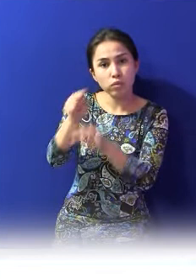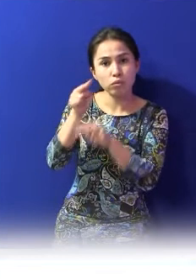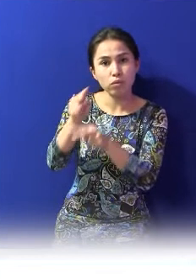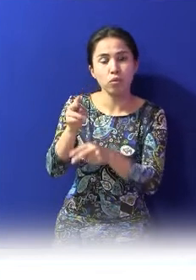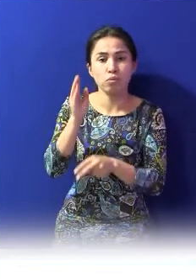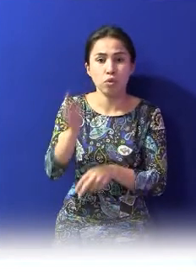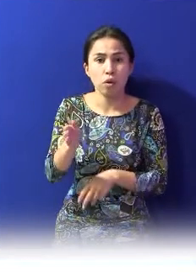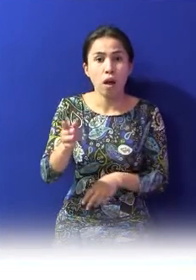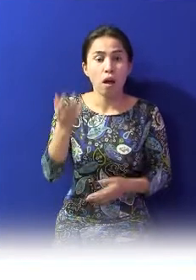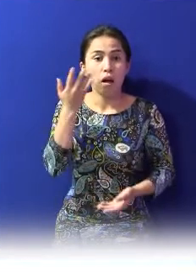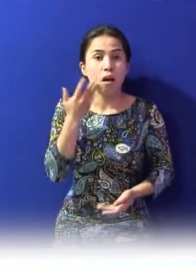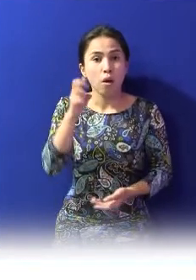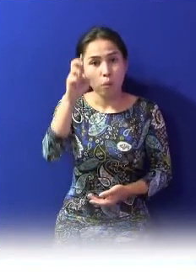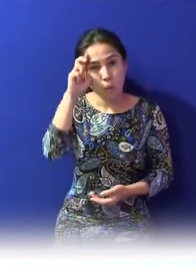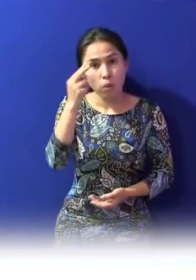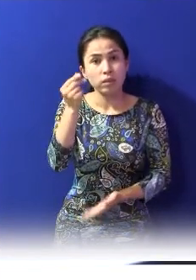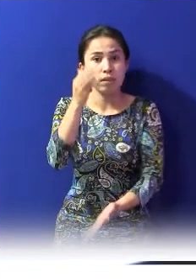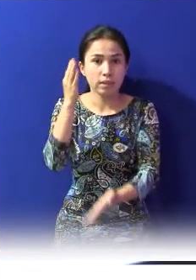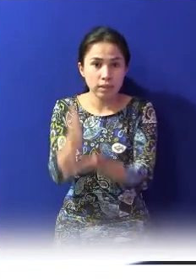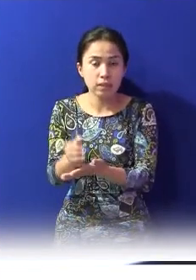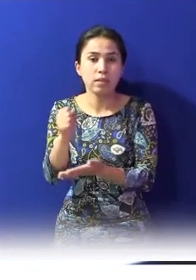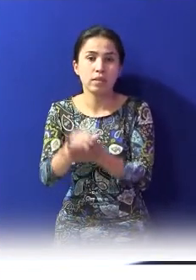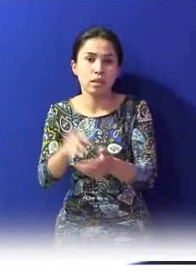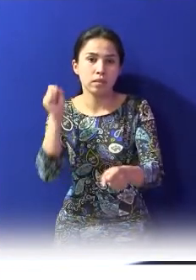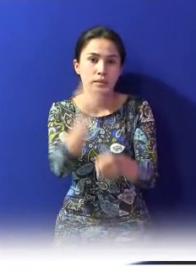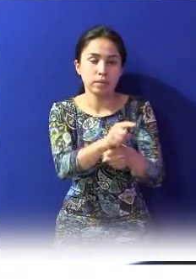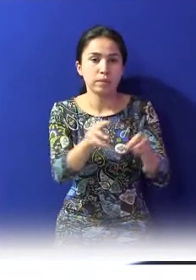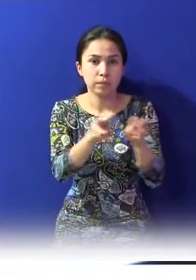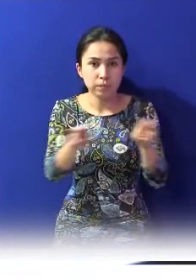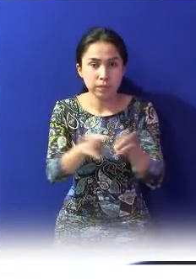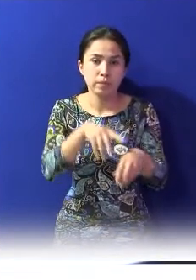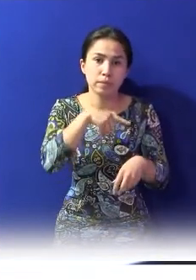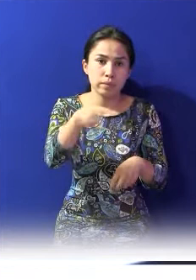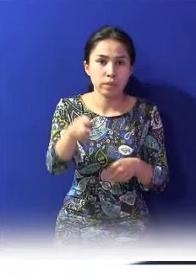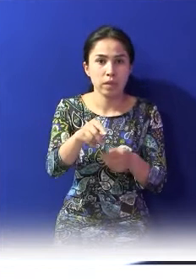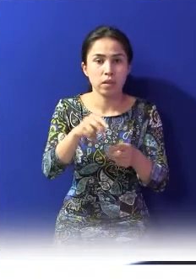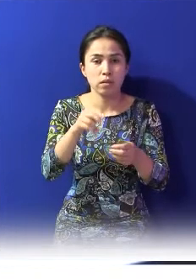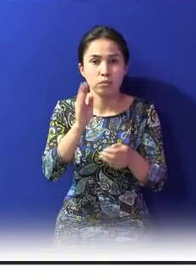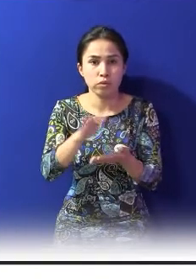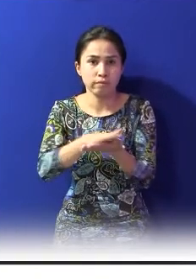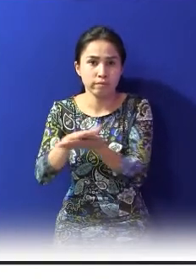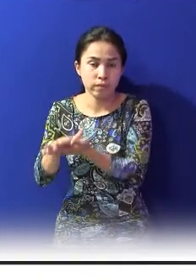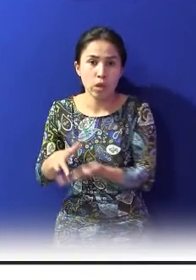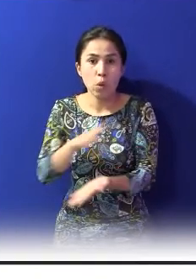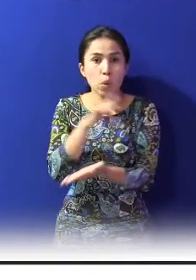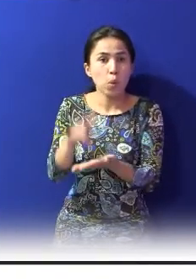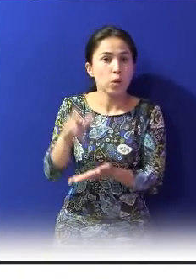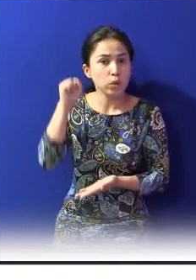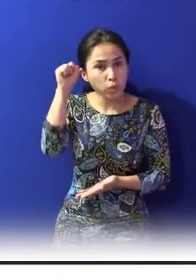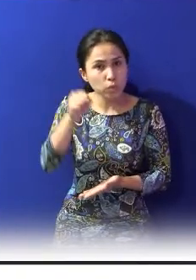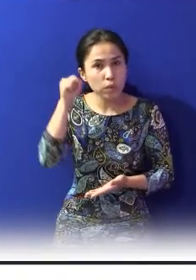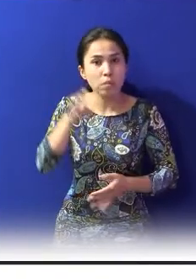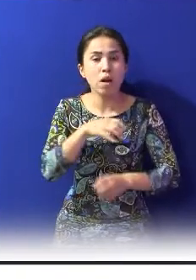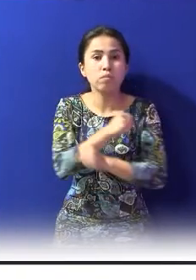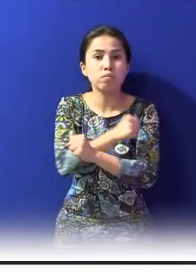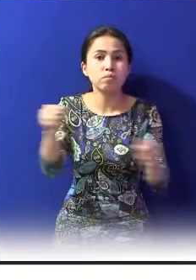Сарысу, Талас аудандарында. Энергетика саласымен алдағы келісімге сәйкес Тараз көшелері энергияны үнемдейтін диодты